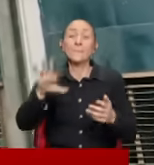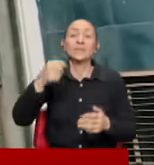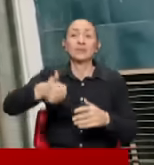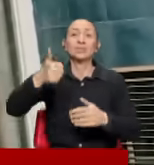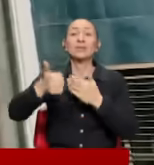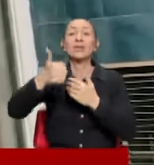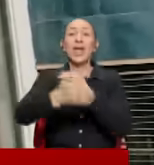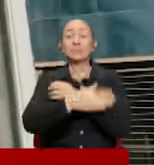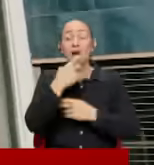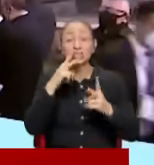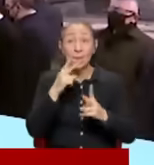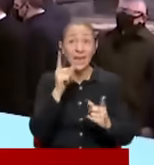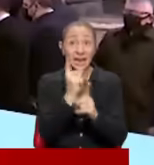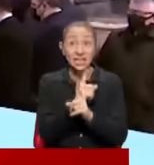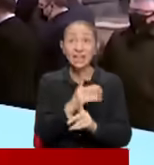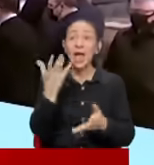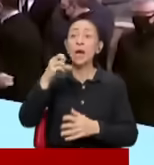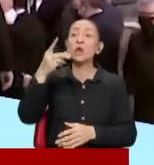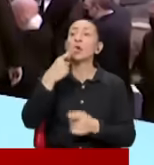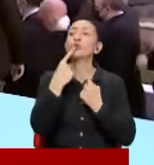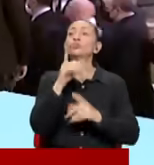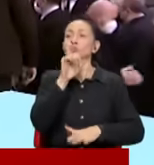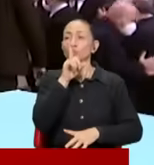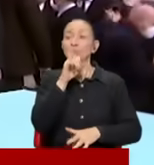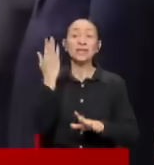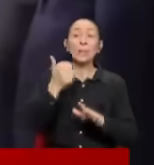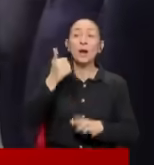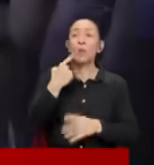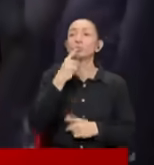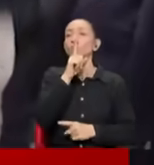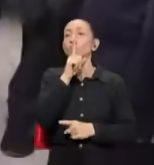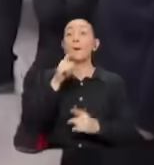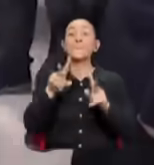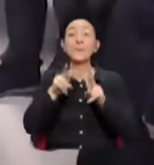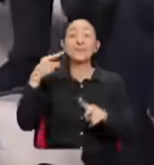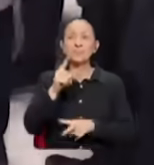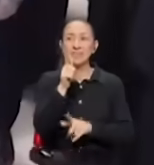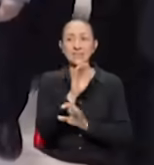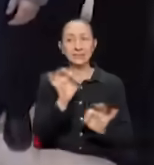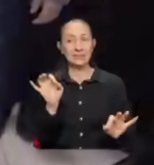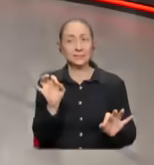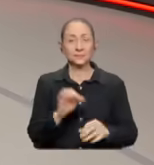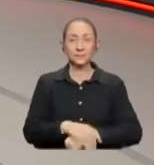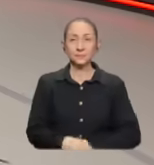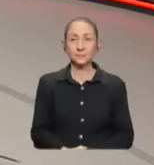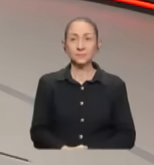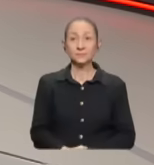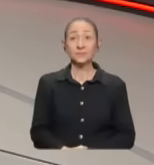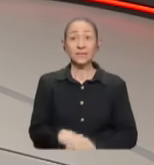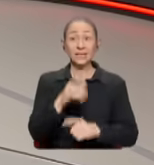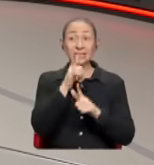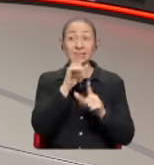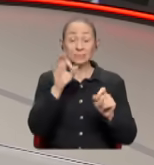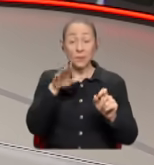Başkan Yardımcısı'nın açıklamalarına karşı ne Erdoğan konuştu ne eski bakanlar. Mehmet Şimşek de sessiz. Sessiz,